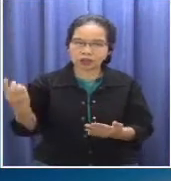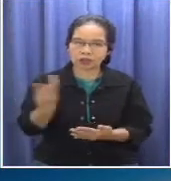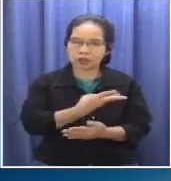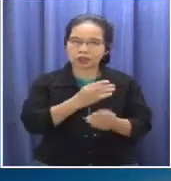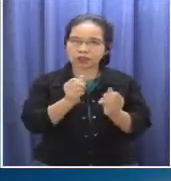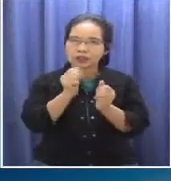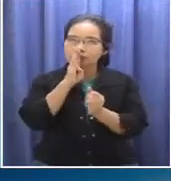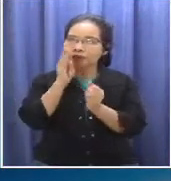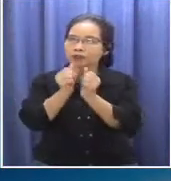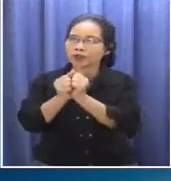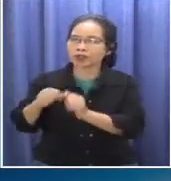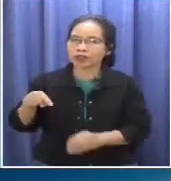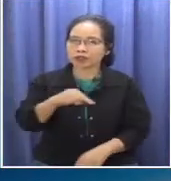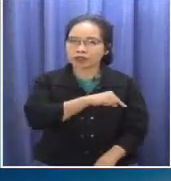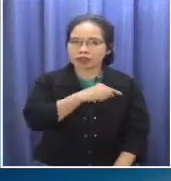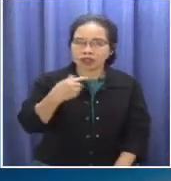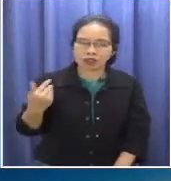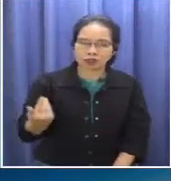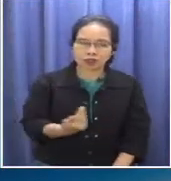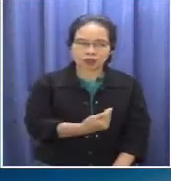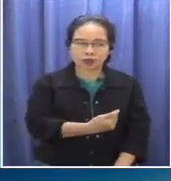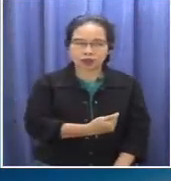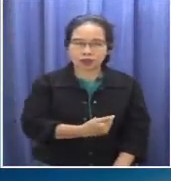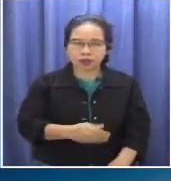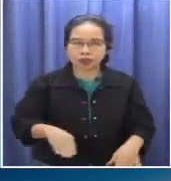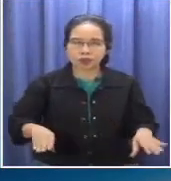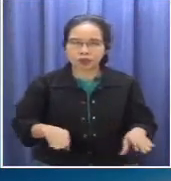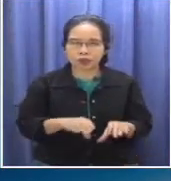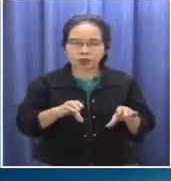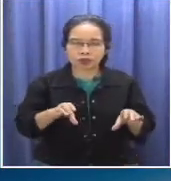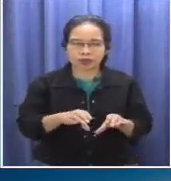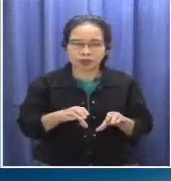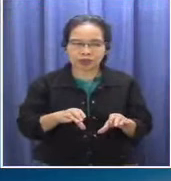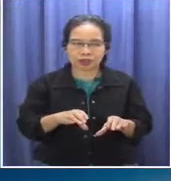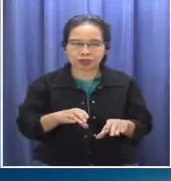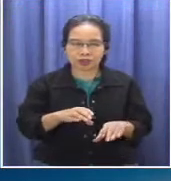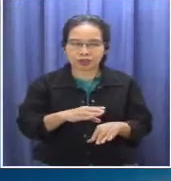sinasamahan mo kami sa aming mga paggawa.